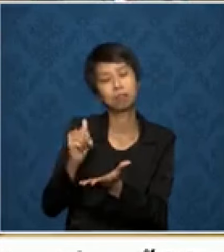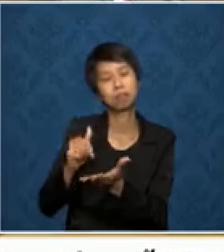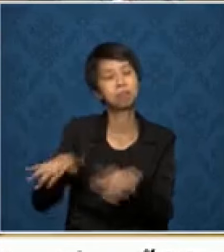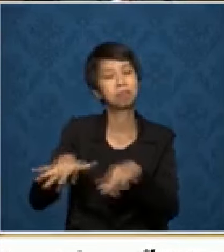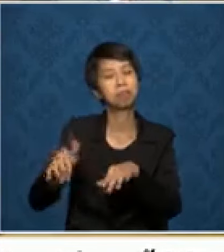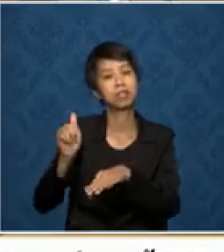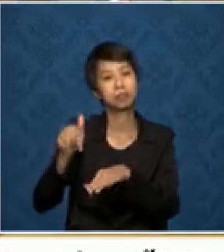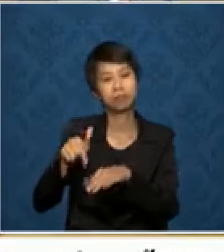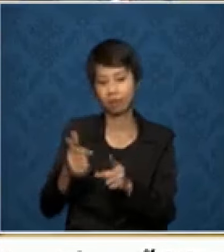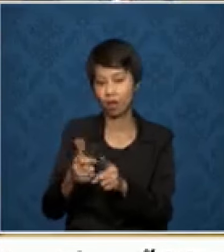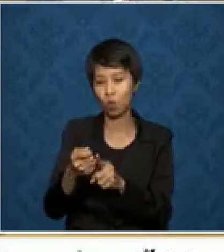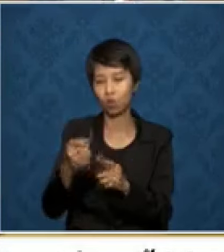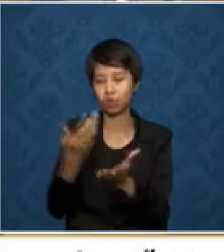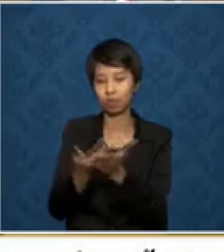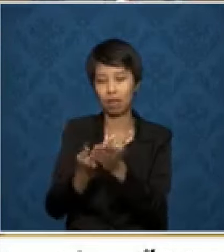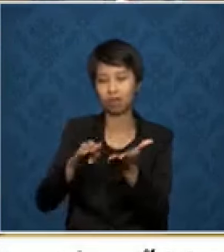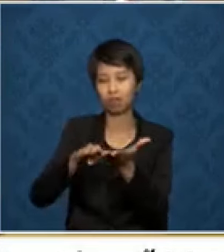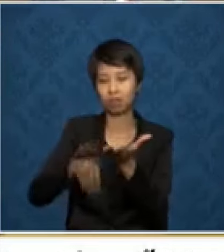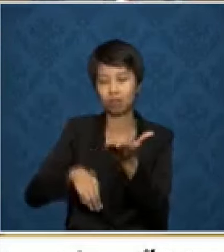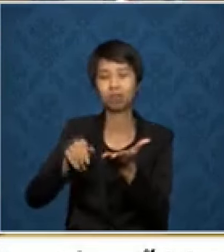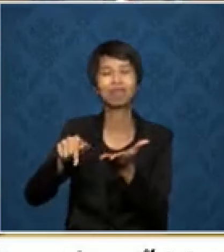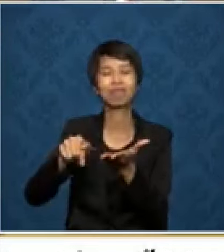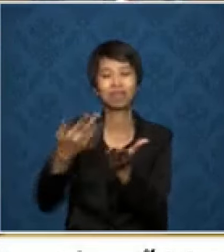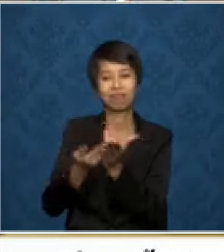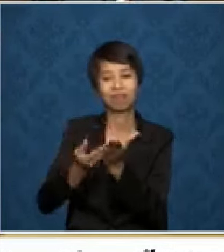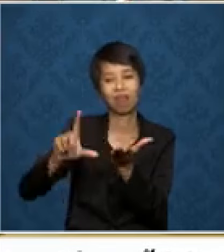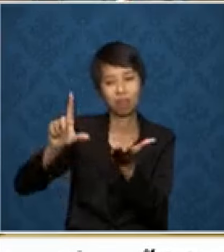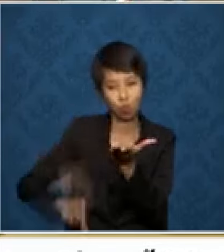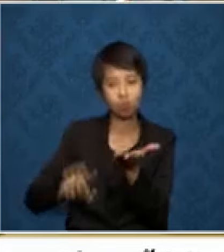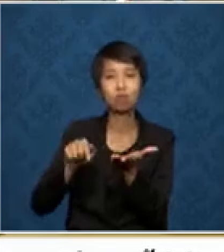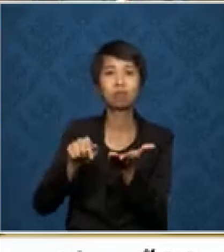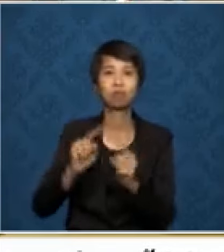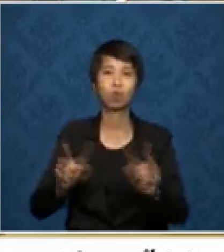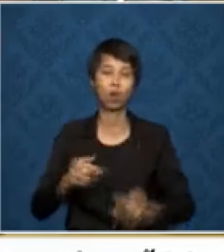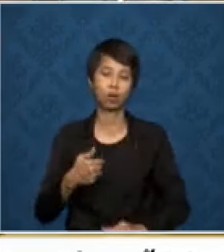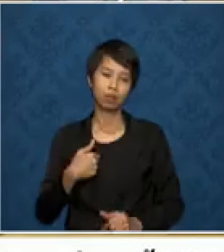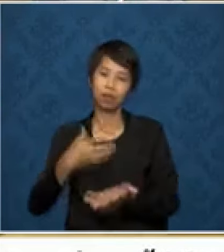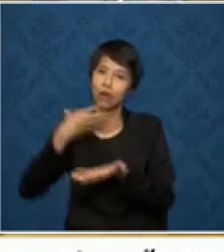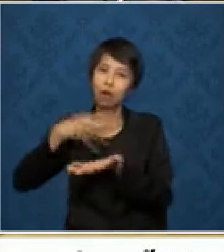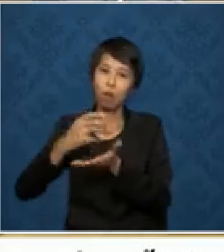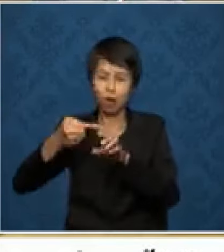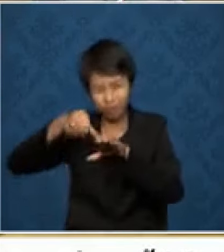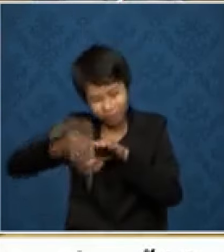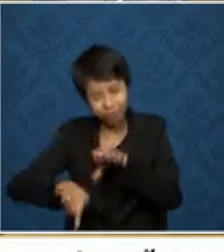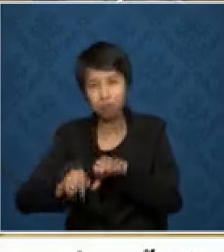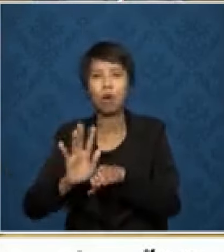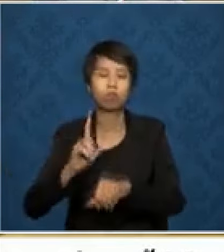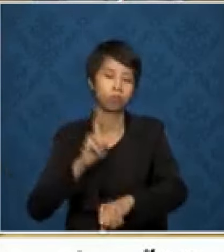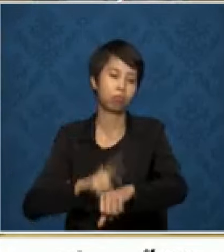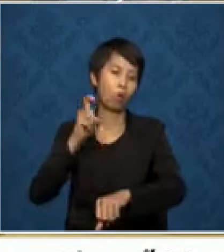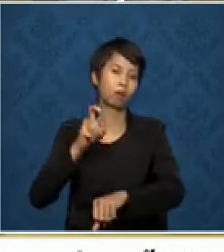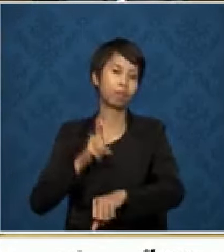โพดก็ยังต่ำกว่าเดิมด้วยซ้ำไปแต่ผมไม่ขอลงลึกแล้วมันเสียเวลาและใช้เวลา